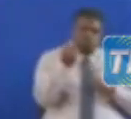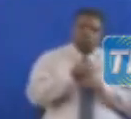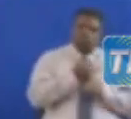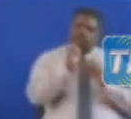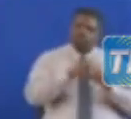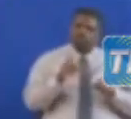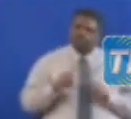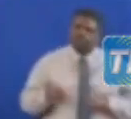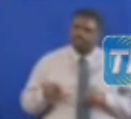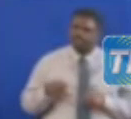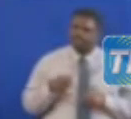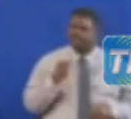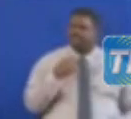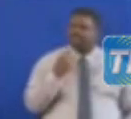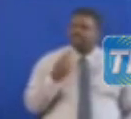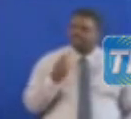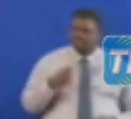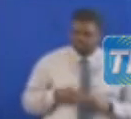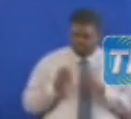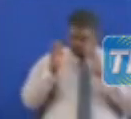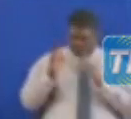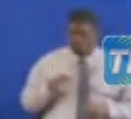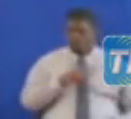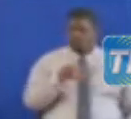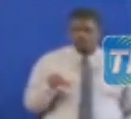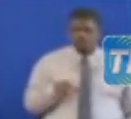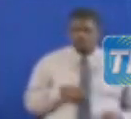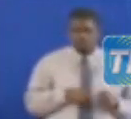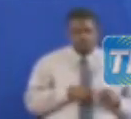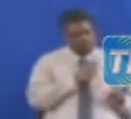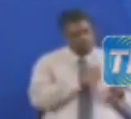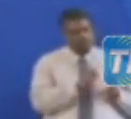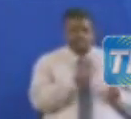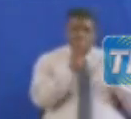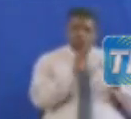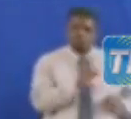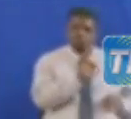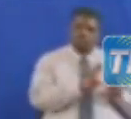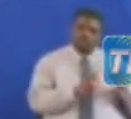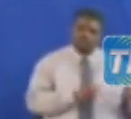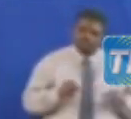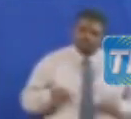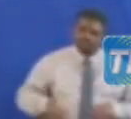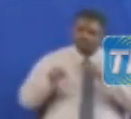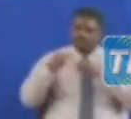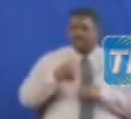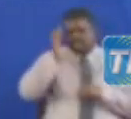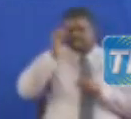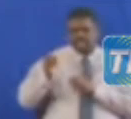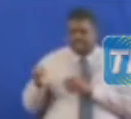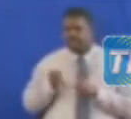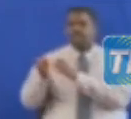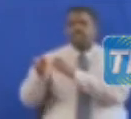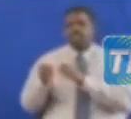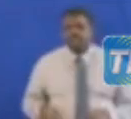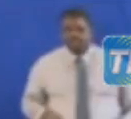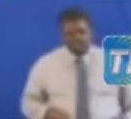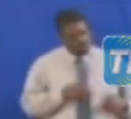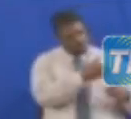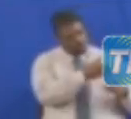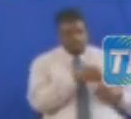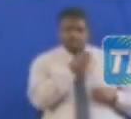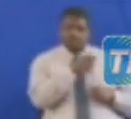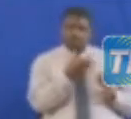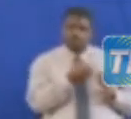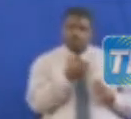za ofisi ya Rais Temisemi, ofisi za wakuu wa mikoa, ofisi za wakuu wa wilaya, mamlaka za serikali za mitaa. Washirika hawa